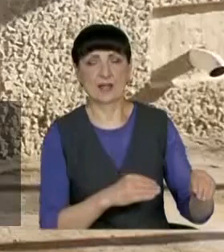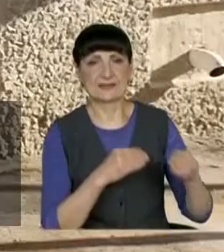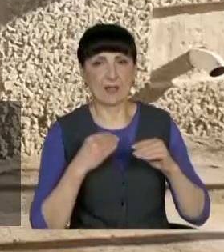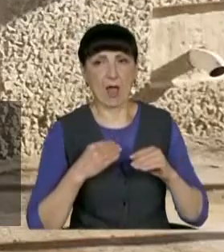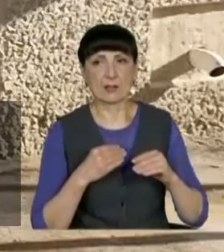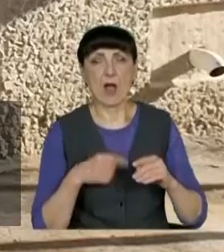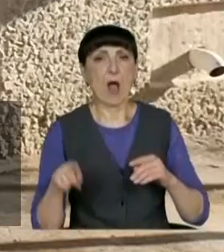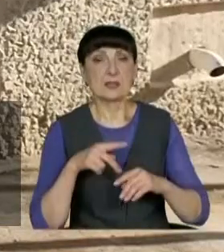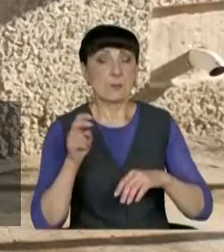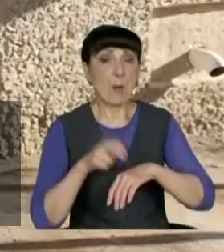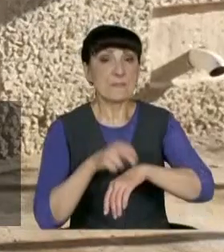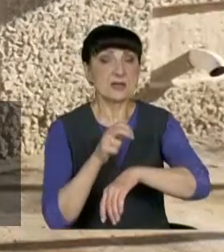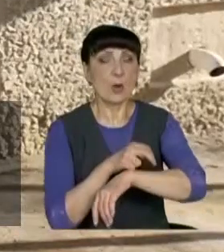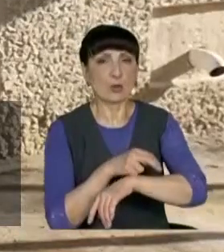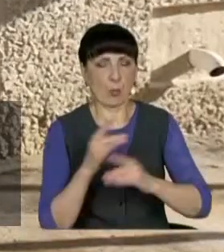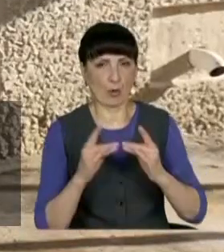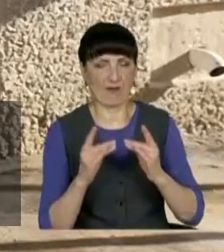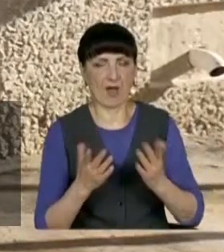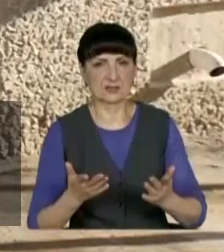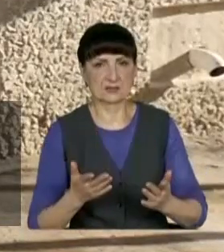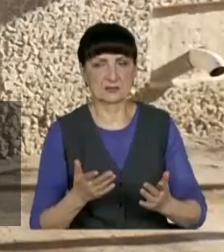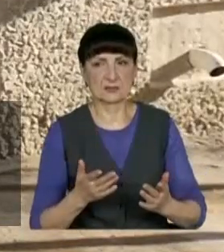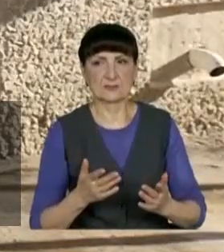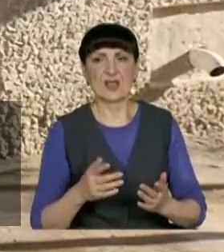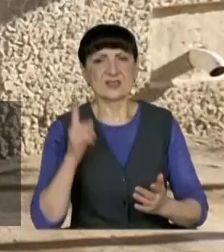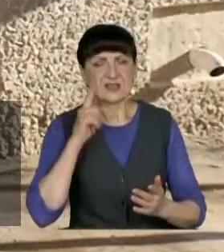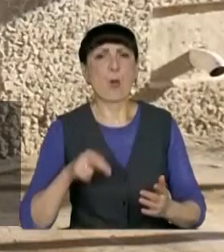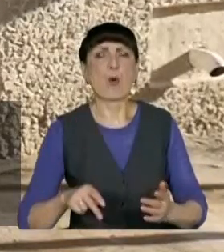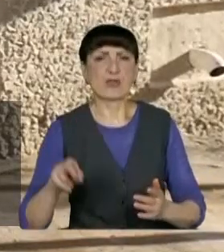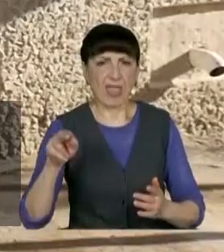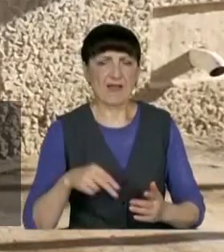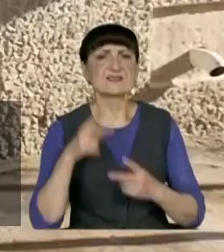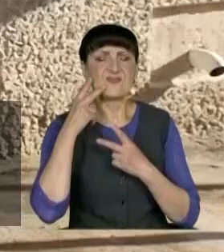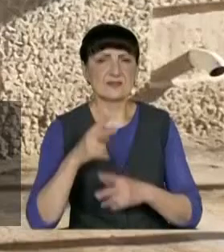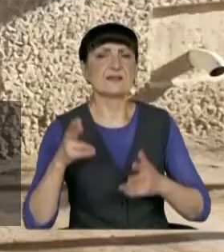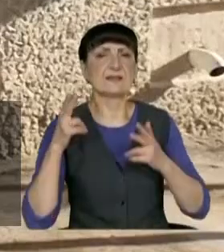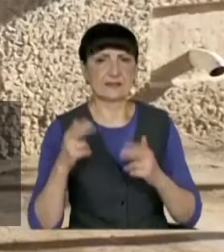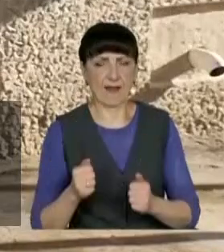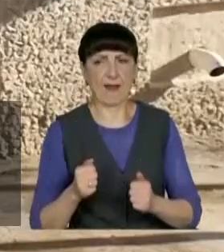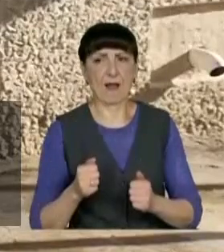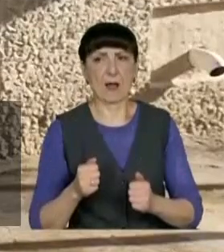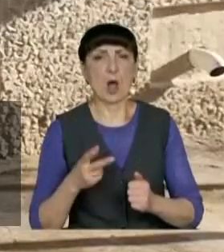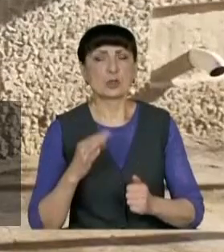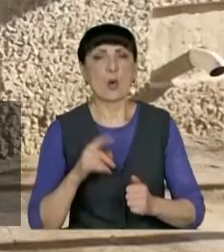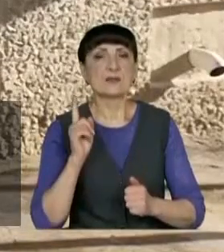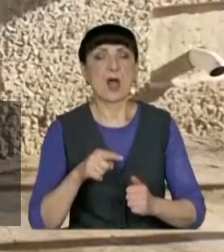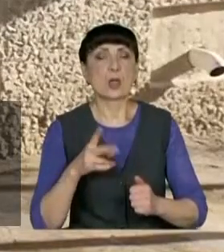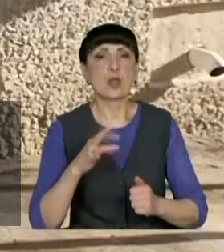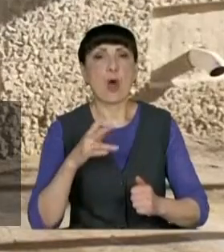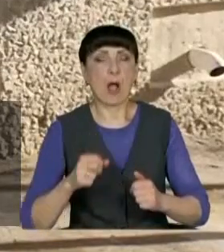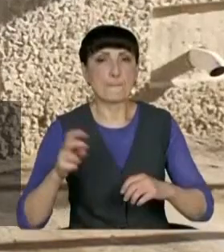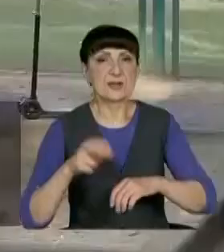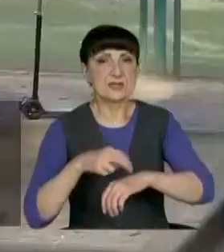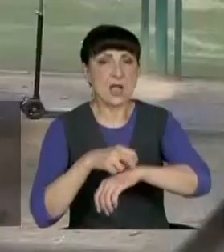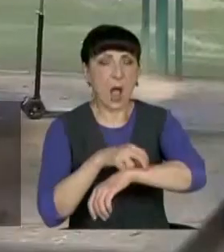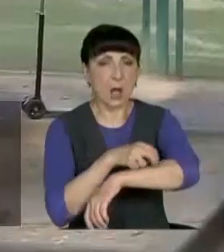они прям по кровати прыгают. Ладно бы они где-то там, я знаю, в подъезде, если зайти, тоже можно с ними столкнуться, они по ногам просто прыгают. Ну,